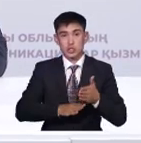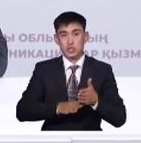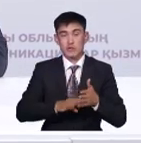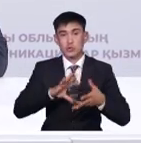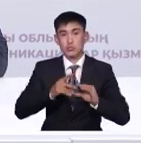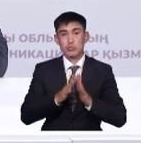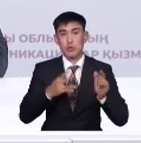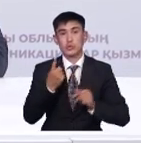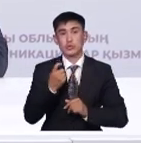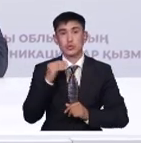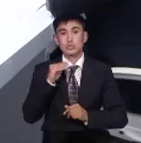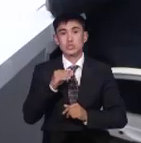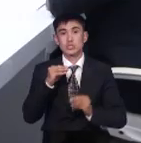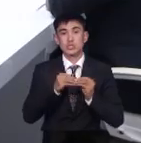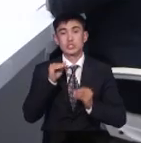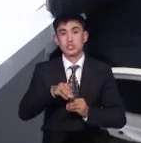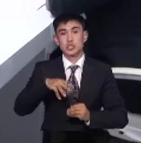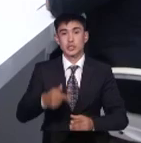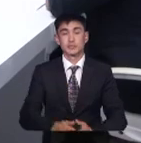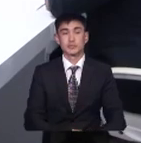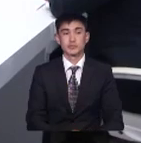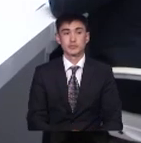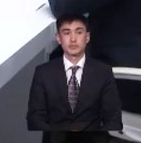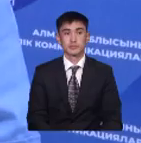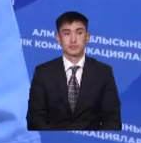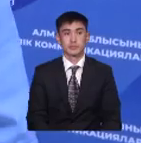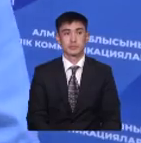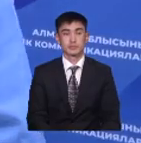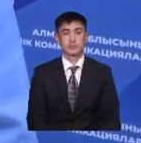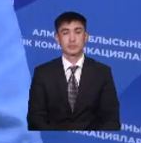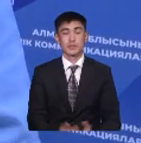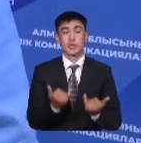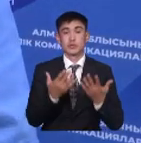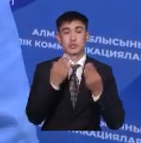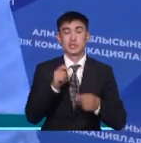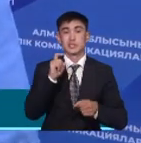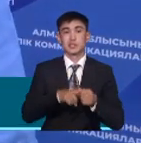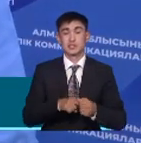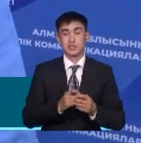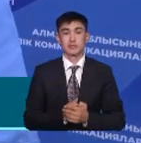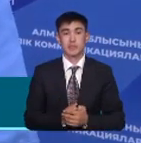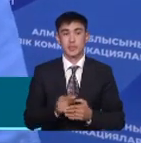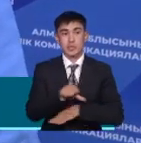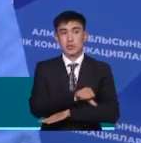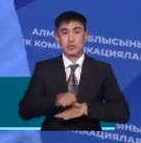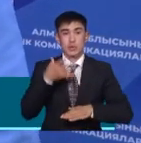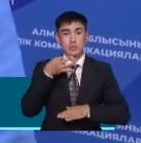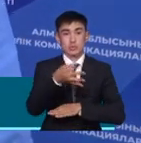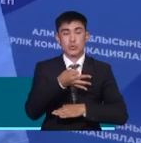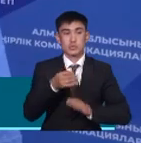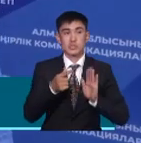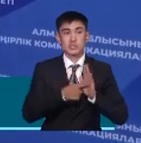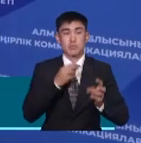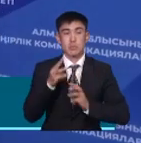Наложено штрафа на сумму более 110 тысяч тенге. На сегодняшний день зарегистрировано на территории Алматинской области